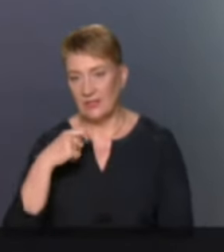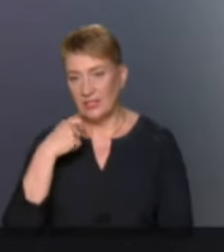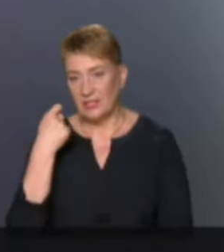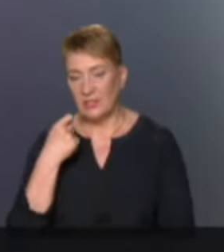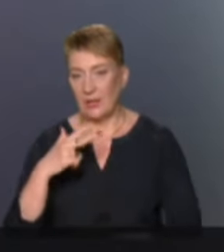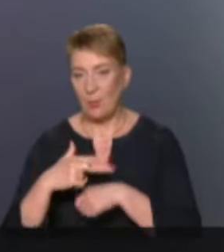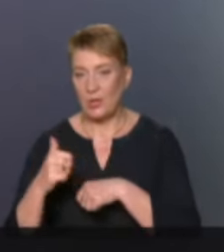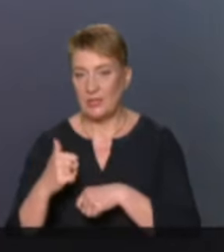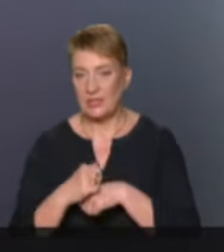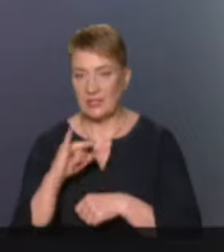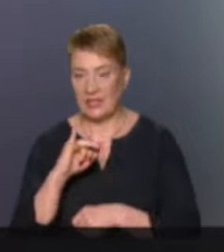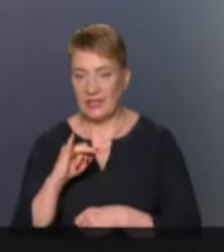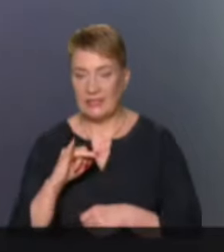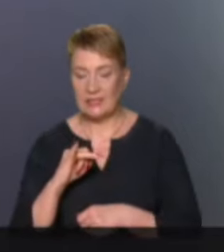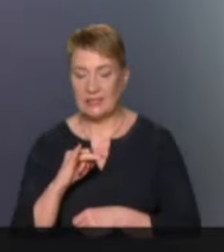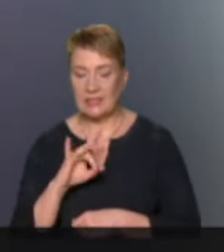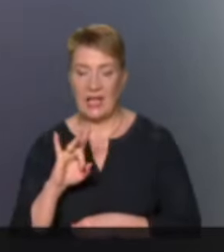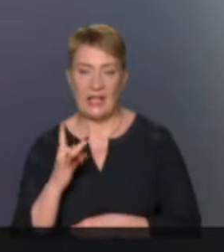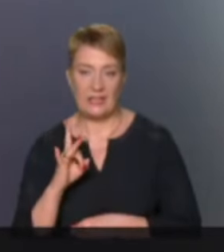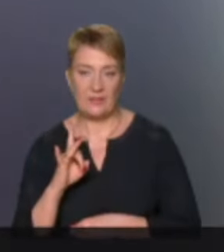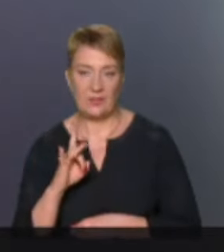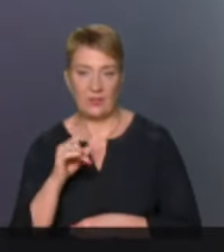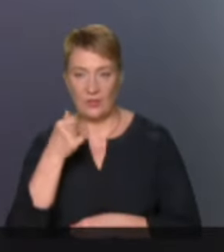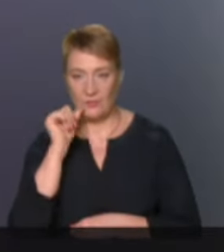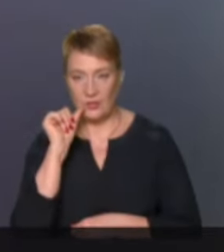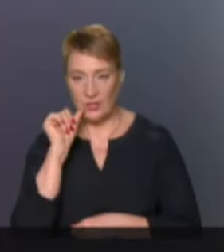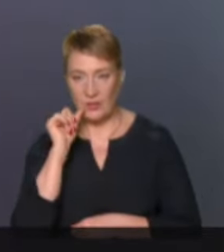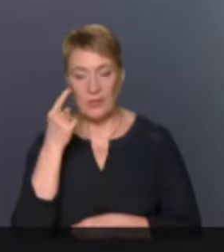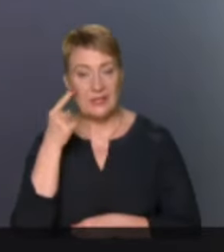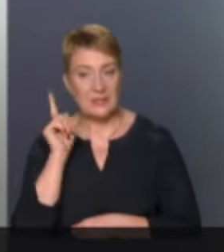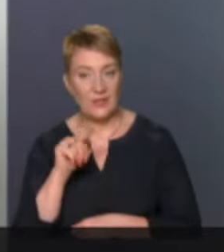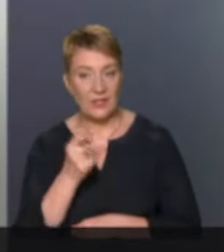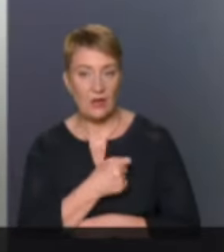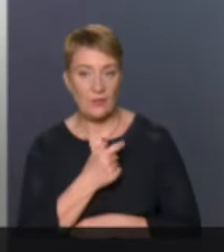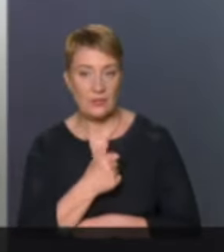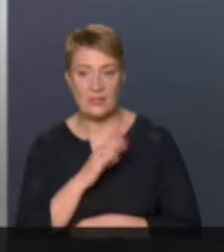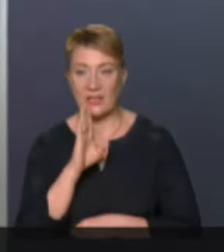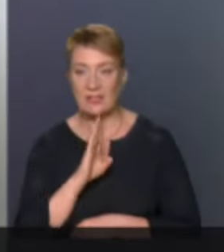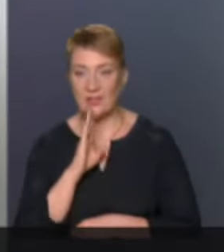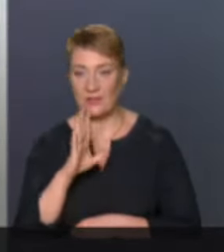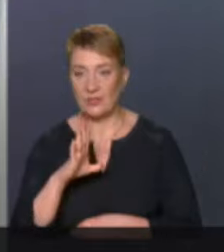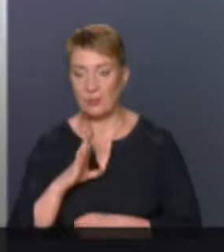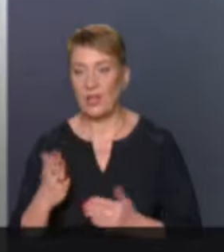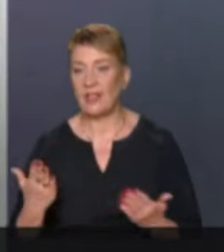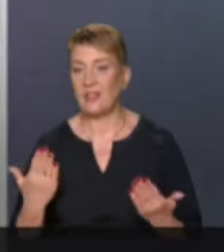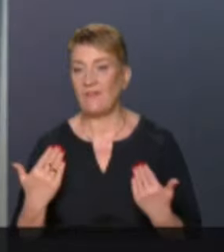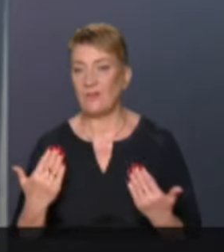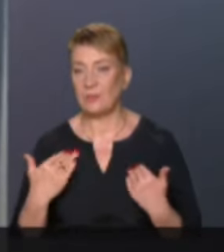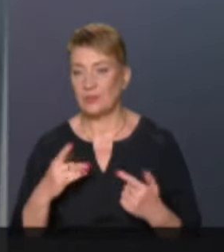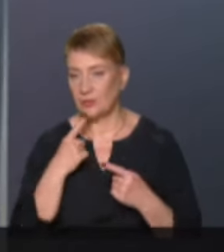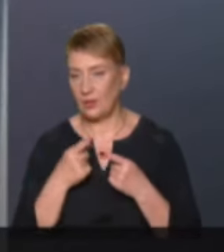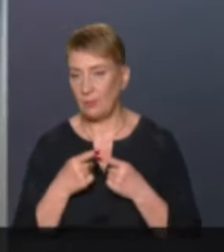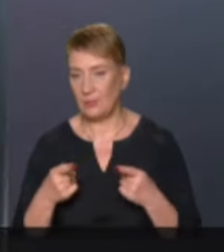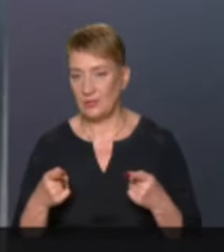Рівного. Все сталося учора ввечері в Одеській Аркадії. За даними поліції, дівчина була на відпочинку. Під час того,